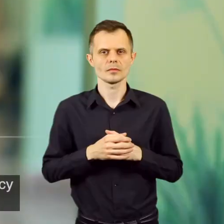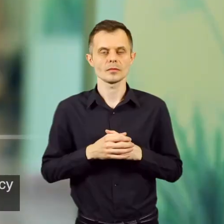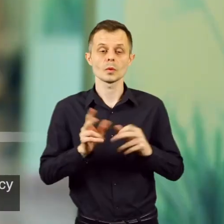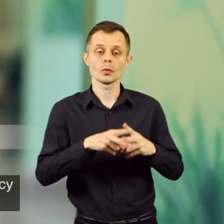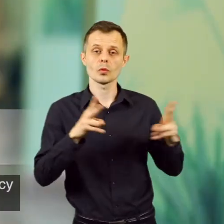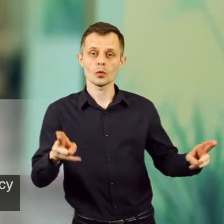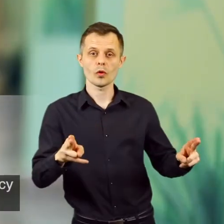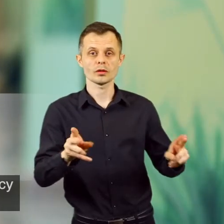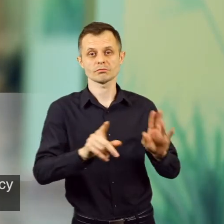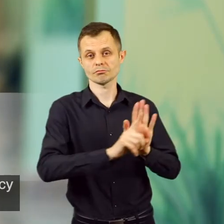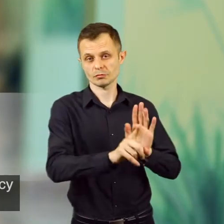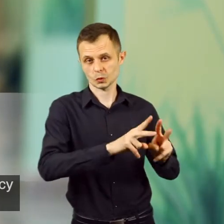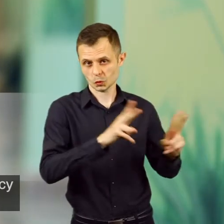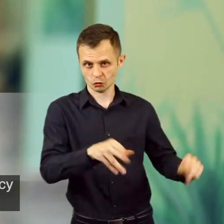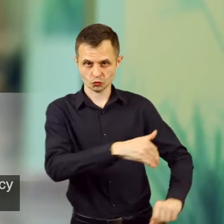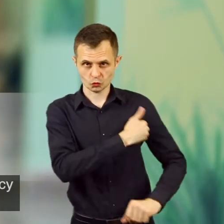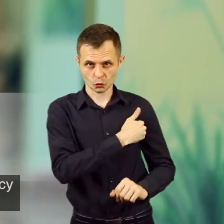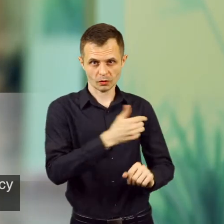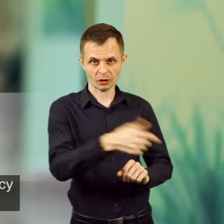W roku szkolnym